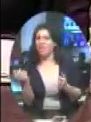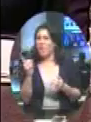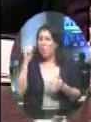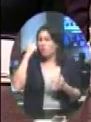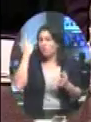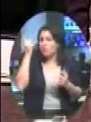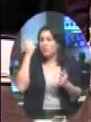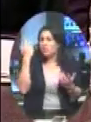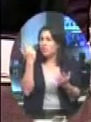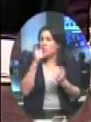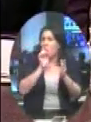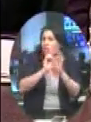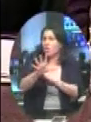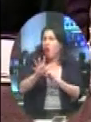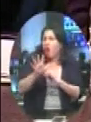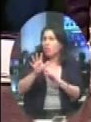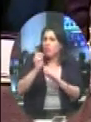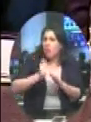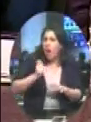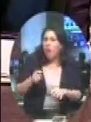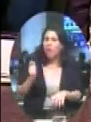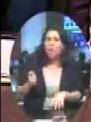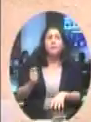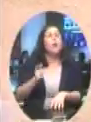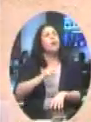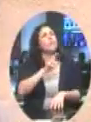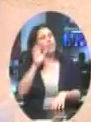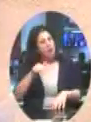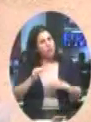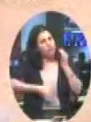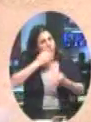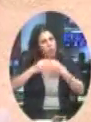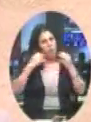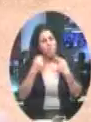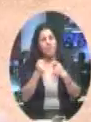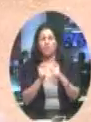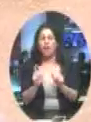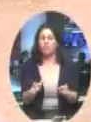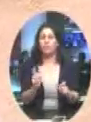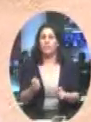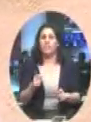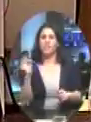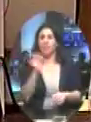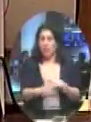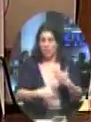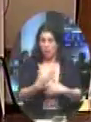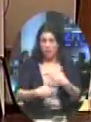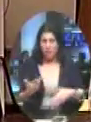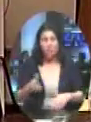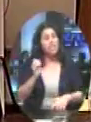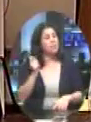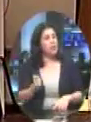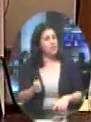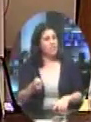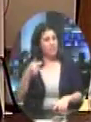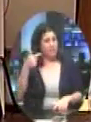לא נשלחה קודם לח"כים. אך לא רק הם העלו שאלות לגבי חסינות חברי הכנסת שנפגעת בהליך זה. אם חבר הכנסת